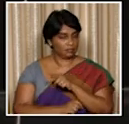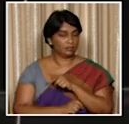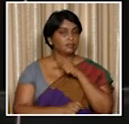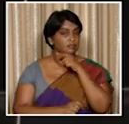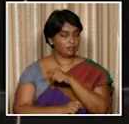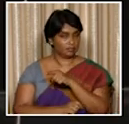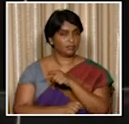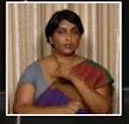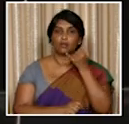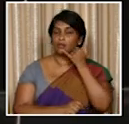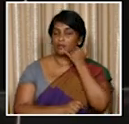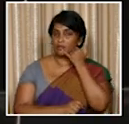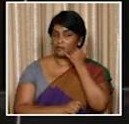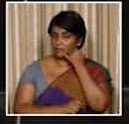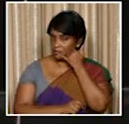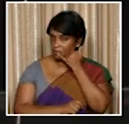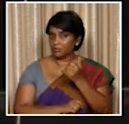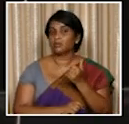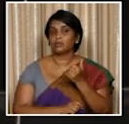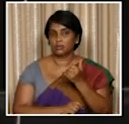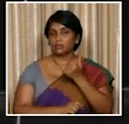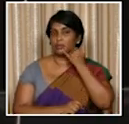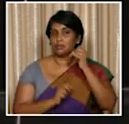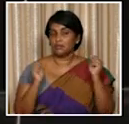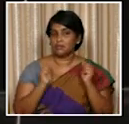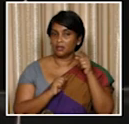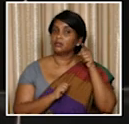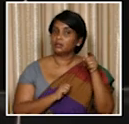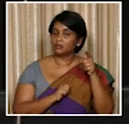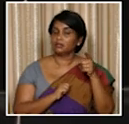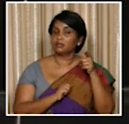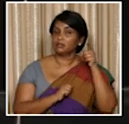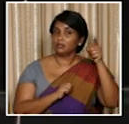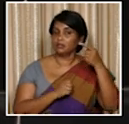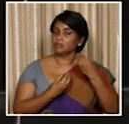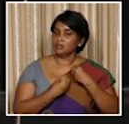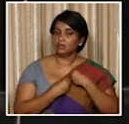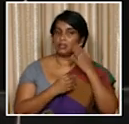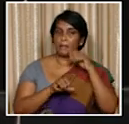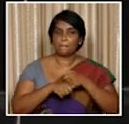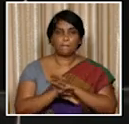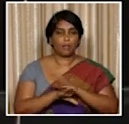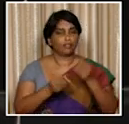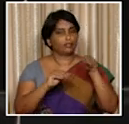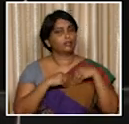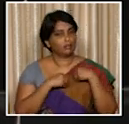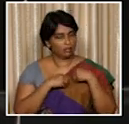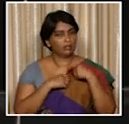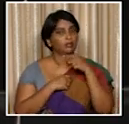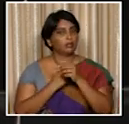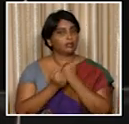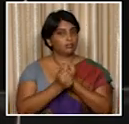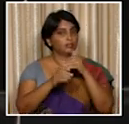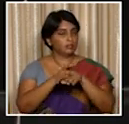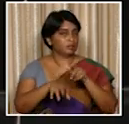அவர்கள் அங்கு எனக்கு படுப்பதற்கான பாயை கூட பல நாட்கள் கழித்து தந்தார்கள். எனவே அவ்வாறு சிறையில் இருந்த அந்த காலகட்டத்திலே